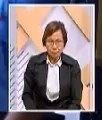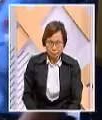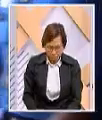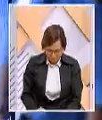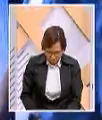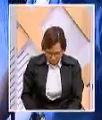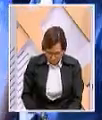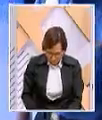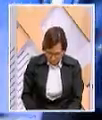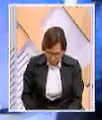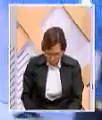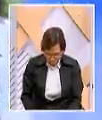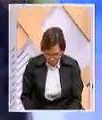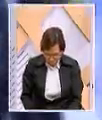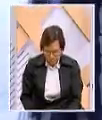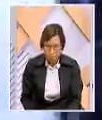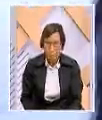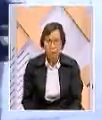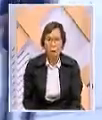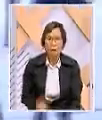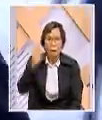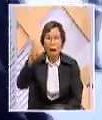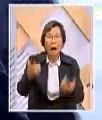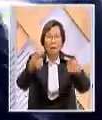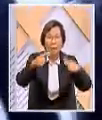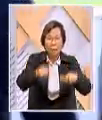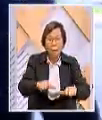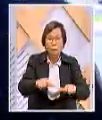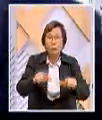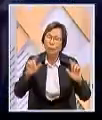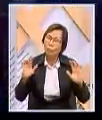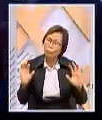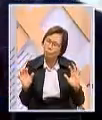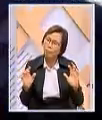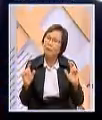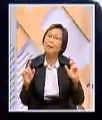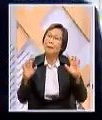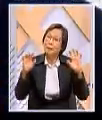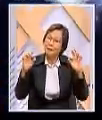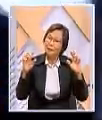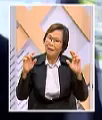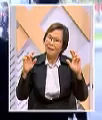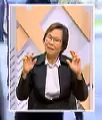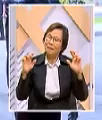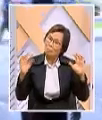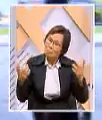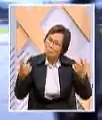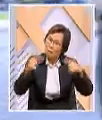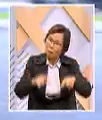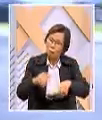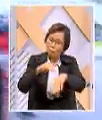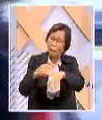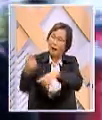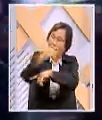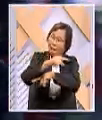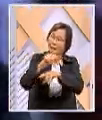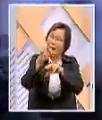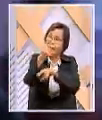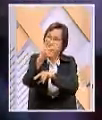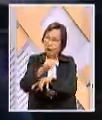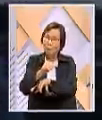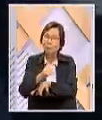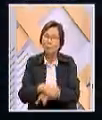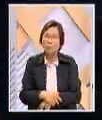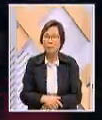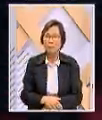Dan apakah lagi aktiviti lain yang akan berlangsung bersempena dengan hari RTM? Antaranya kita ada, seterusnya